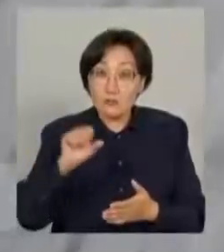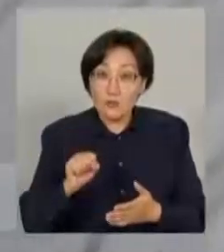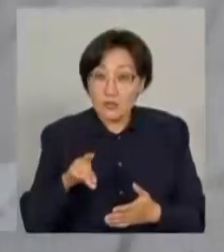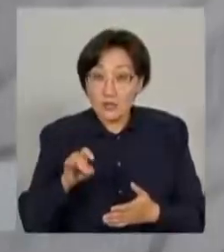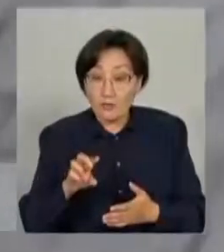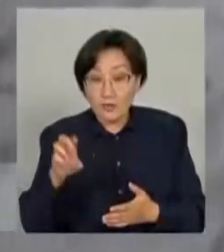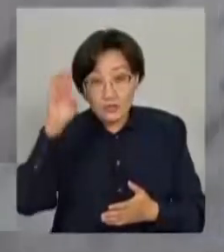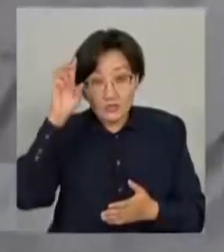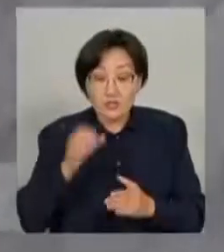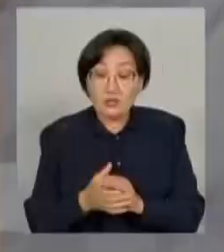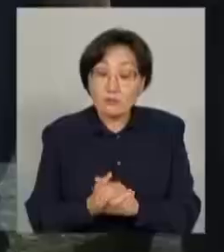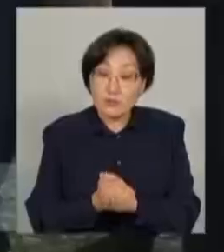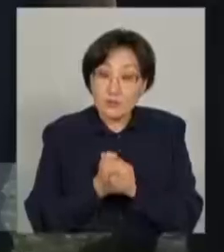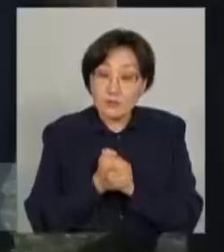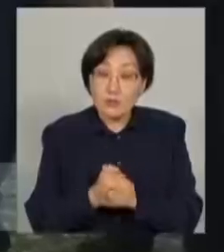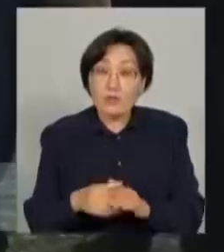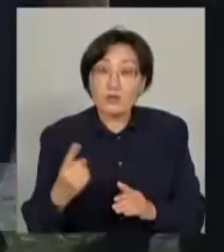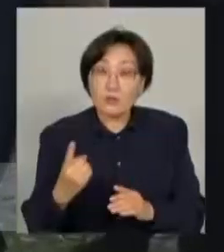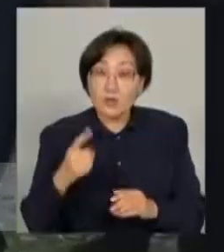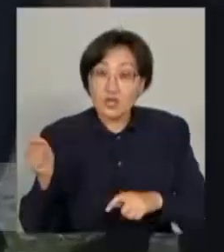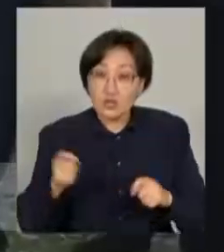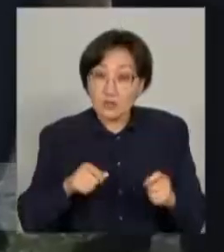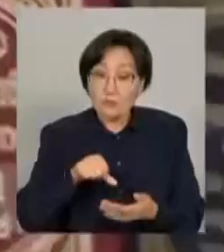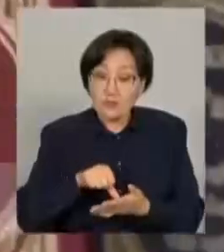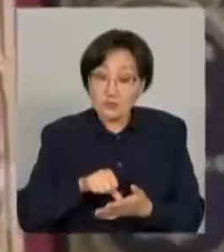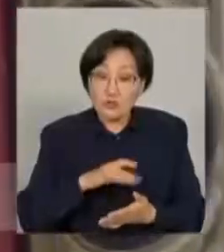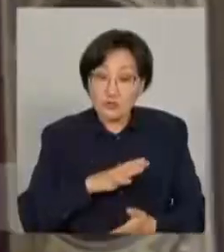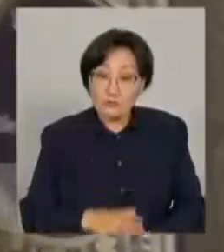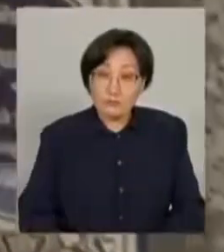араб мемлекеттерінің ынтымақтастығы бірінші саммитінде сөз сөйледі.